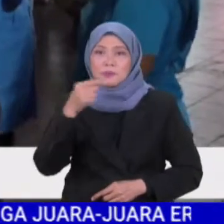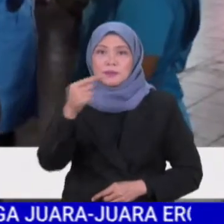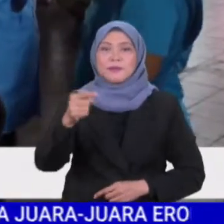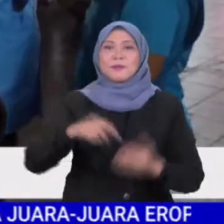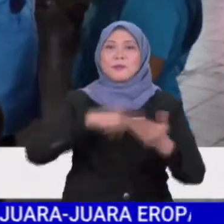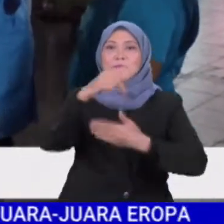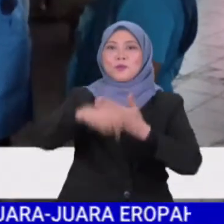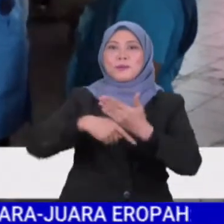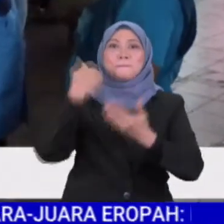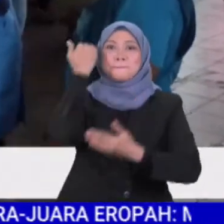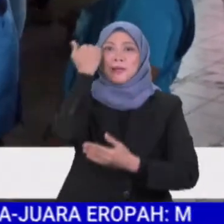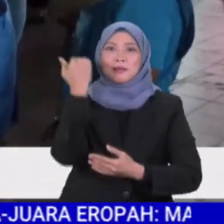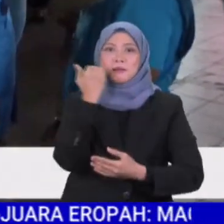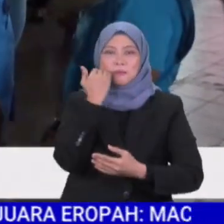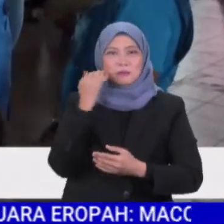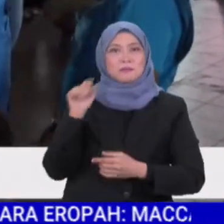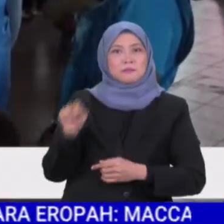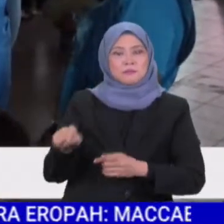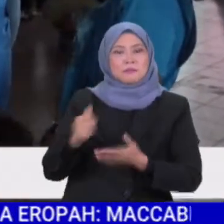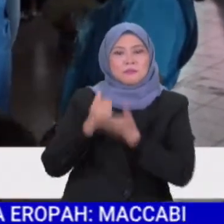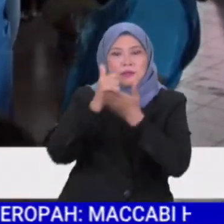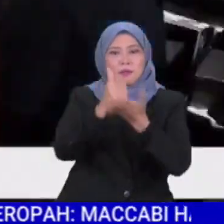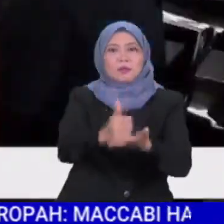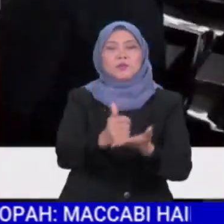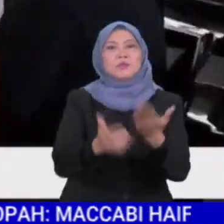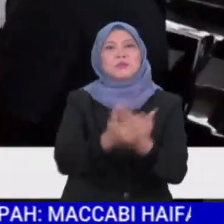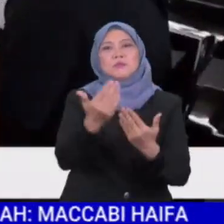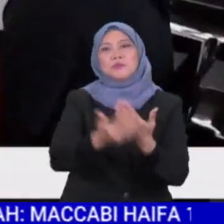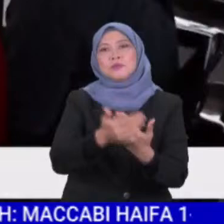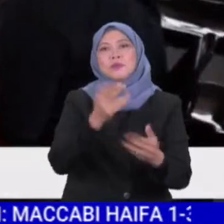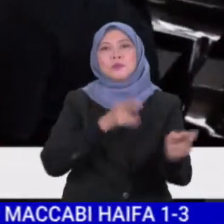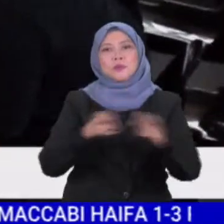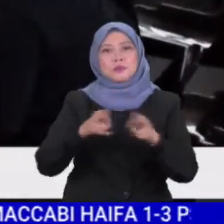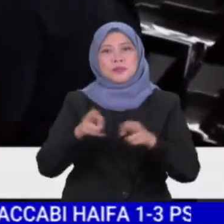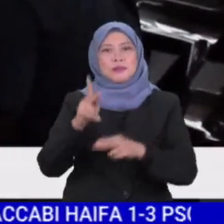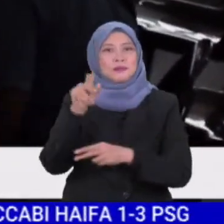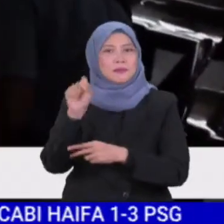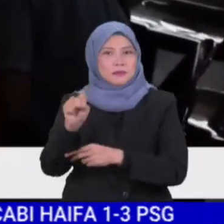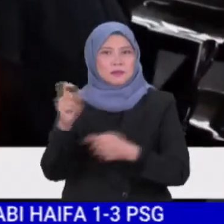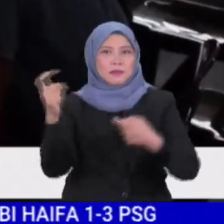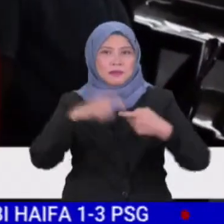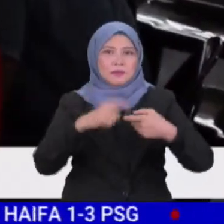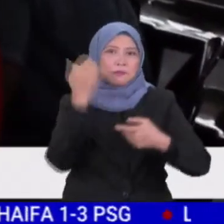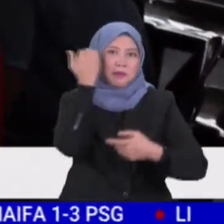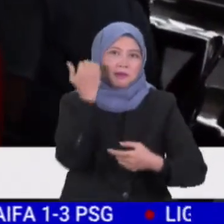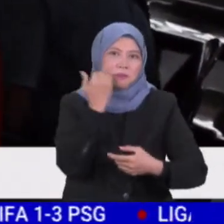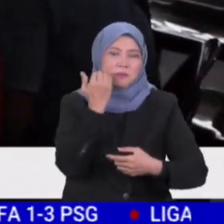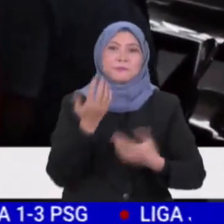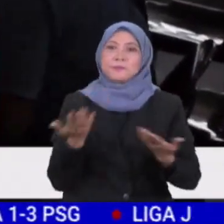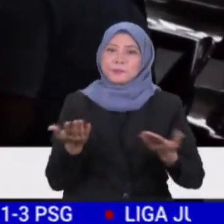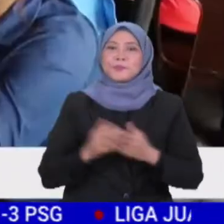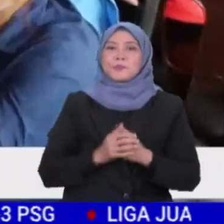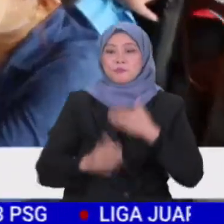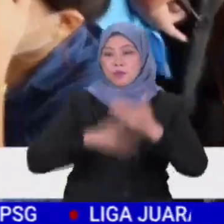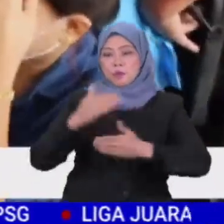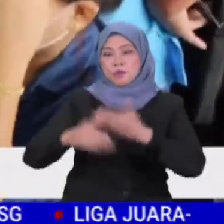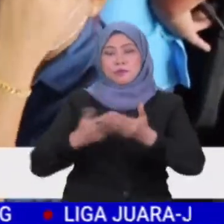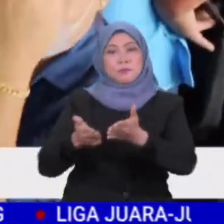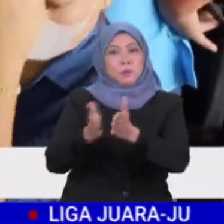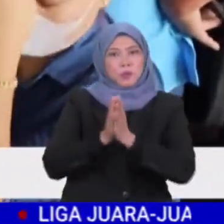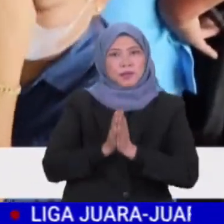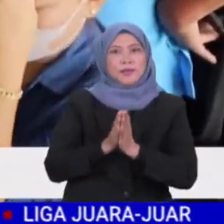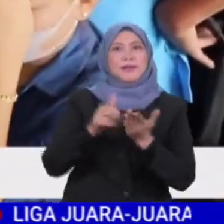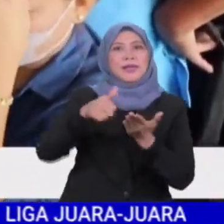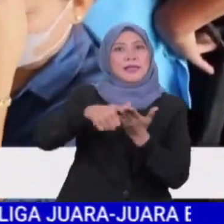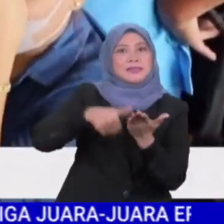program mahkamah bergerak tersebut bertujuan membantu mempermudahkan urusan kes-kes berkaitan mahkamah, antaranya memproses permohonan